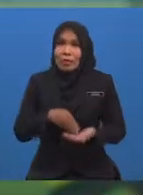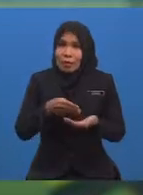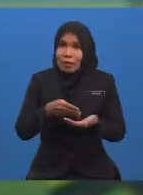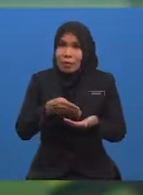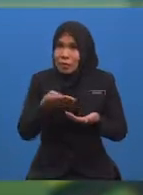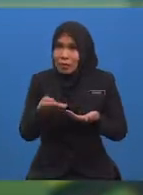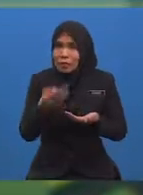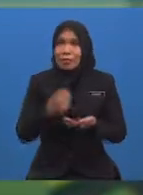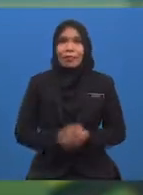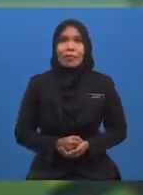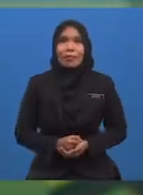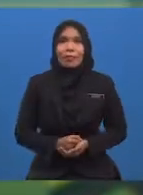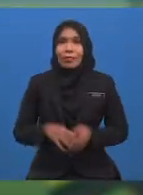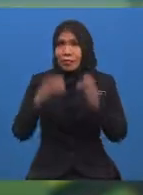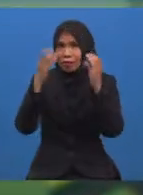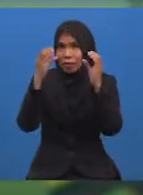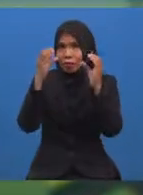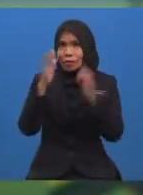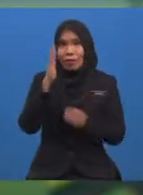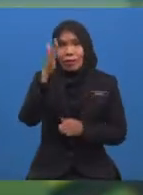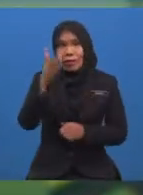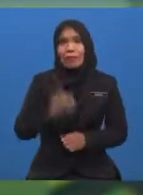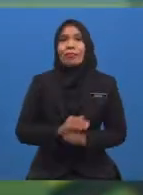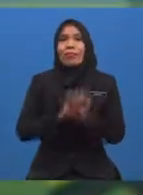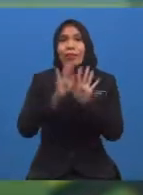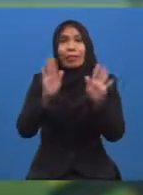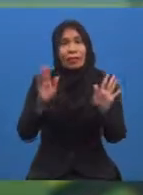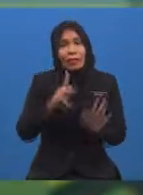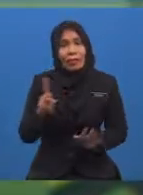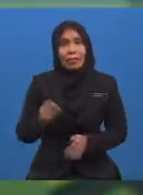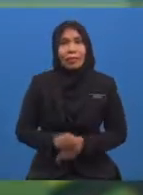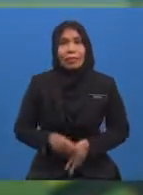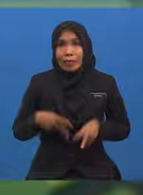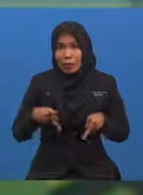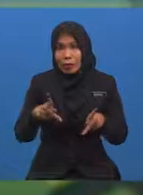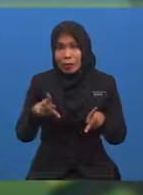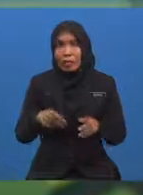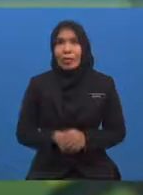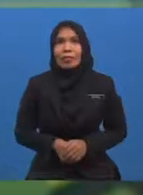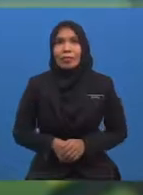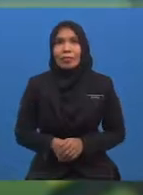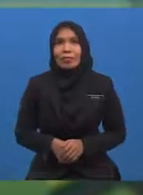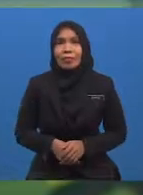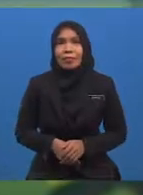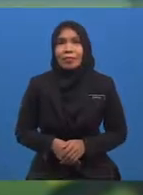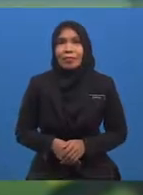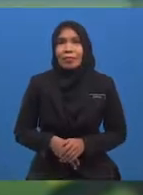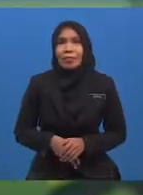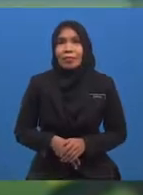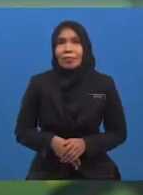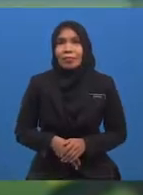akan menerangkan terlebih dahulu bagaimana proses percambahan sesuatu biji